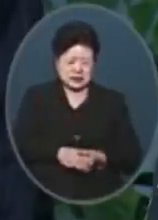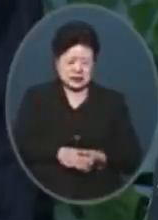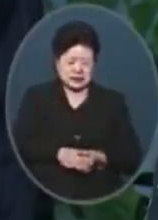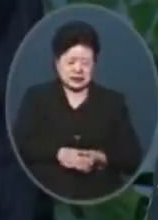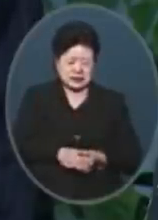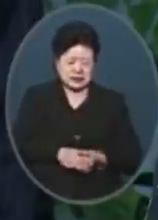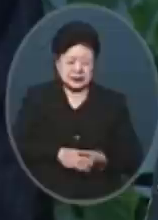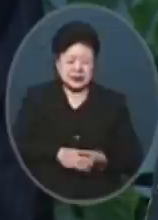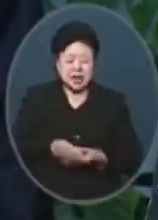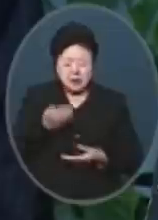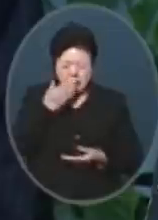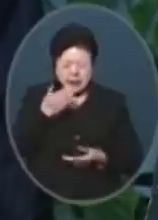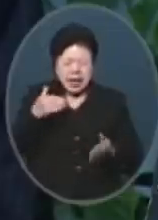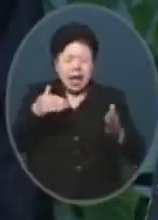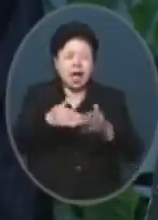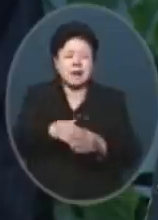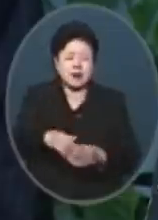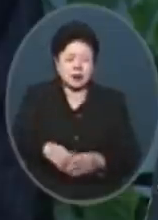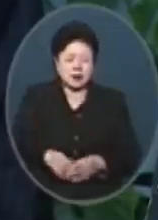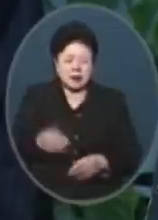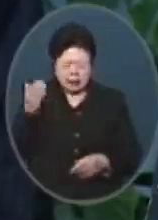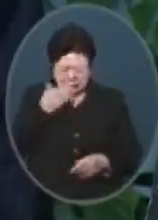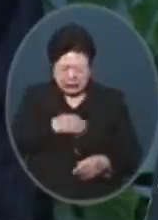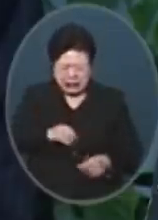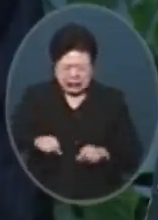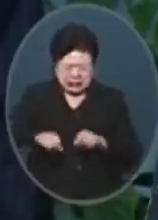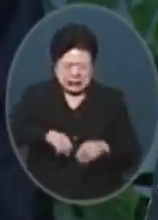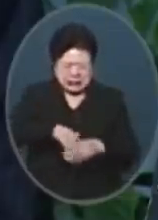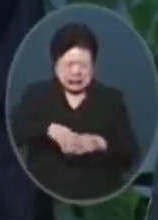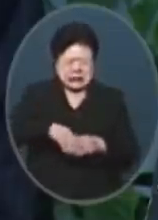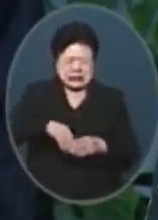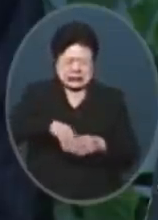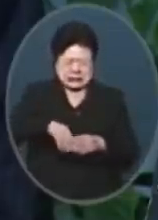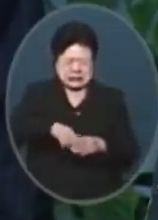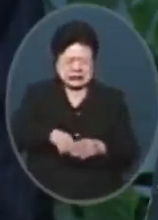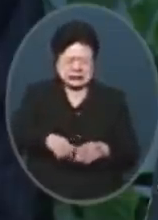설거지자 해서 정인이 해놓고 지금 자는데